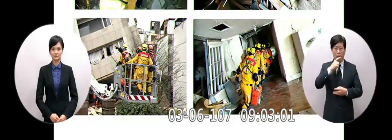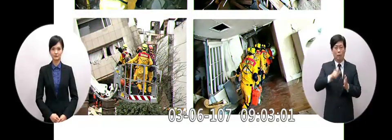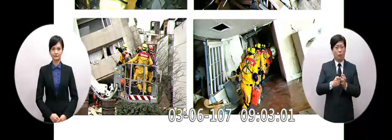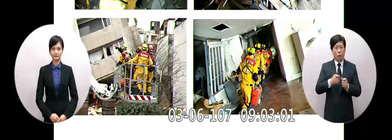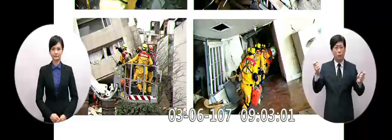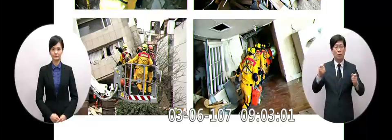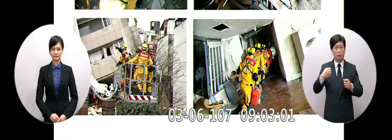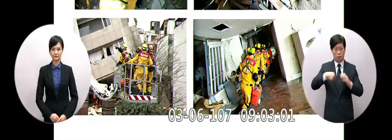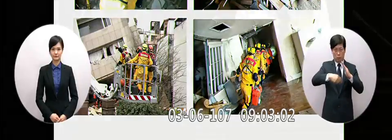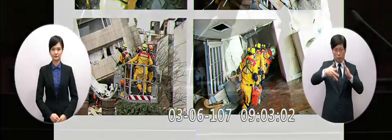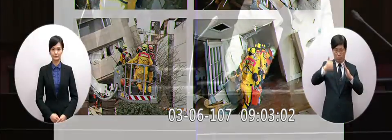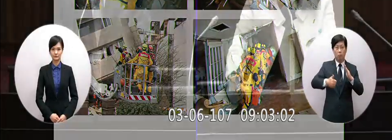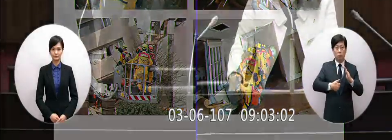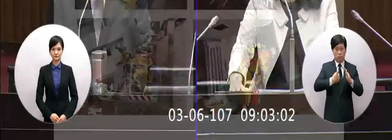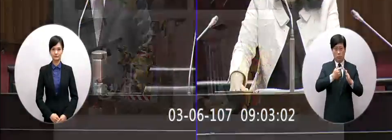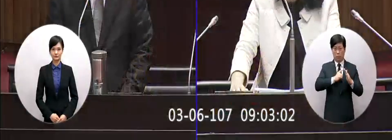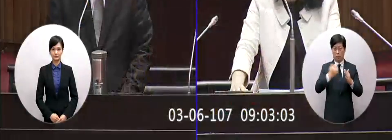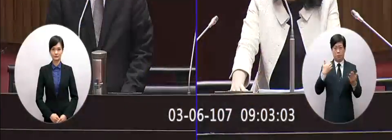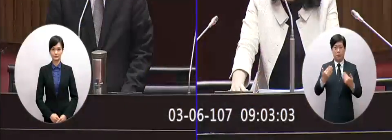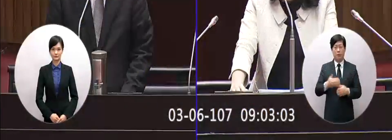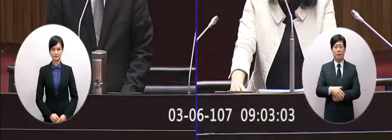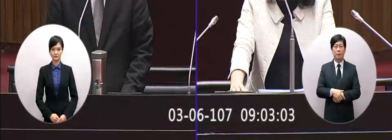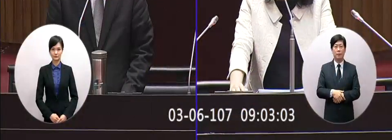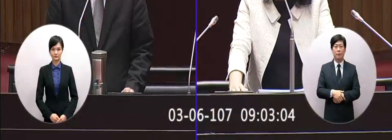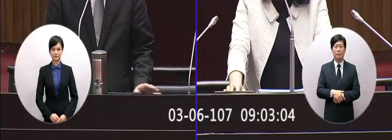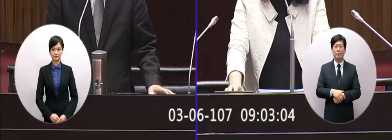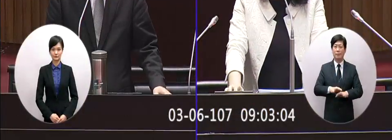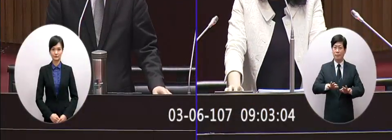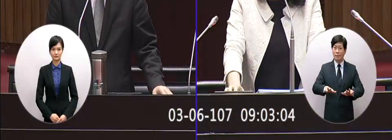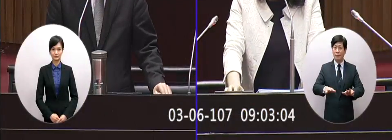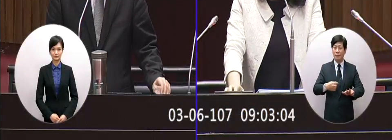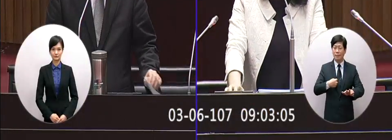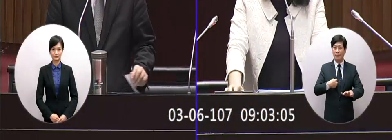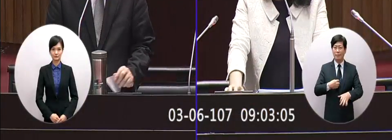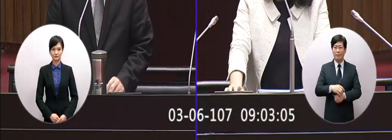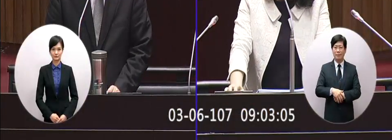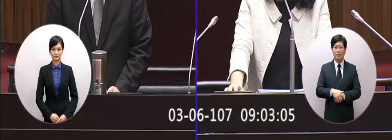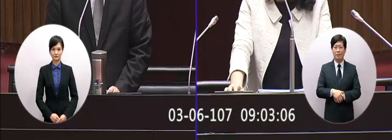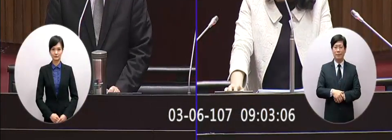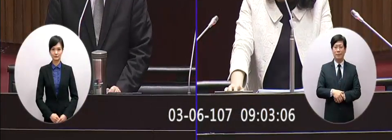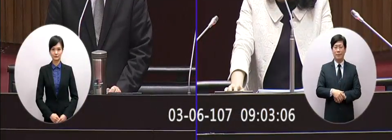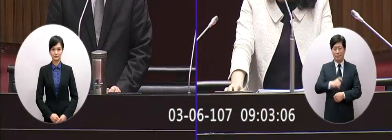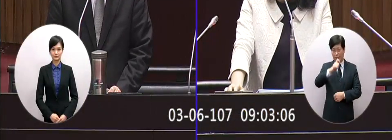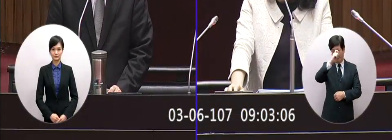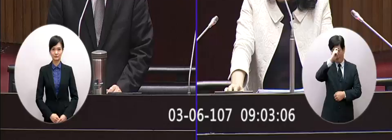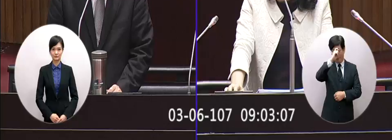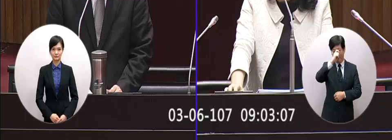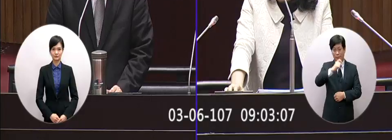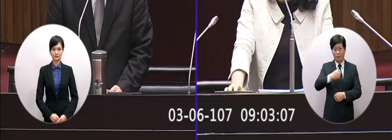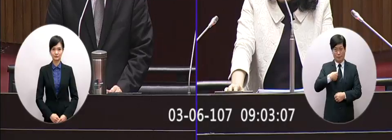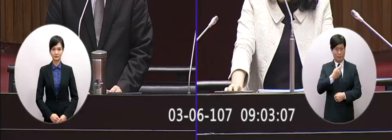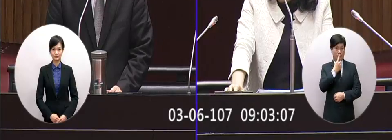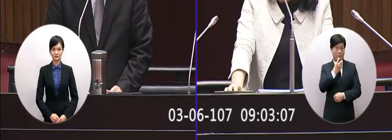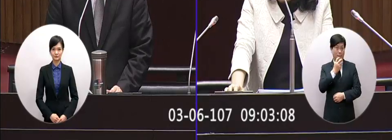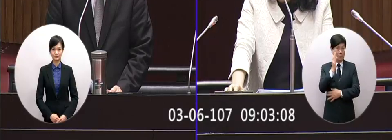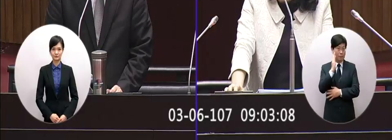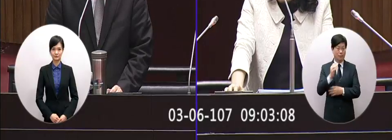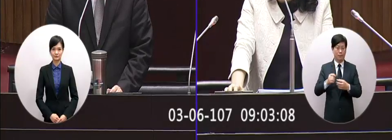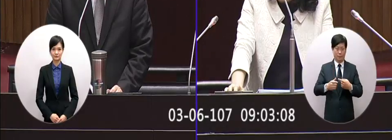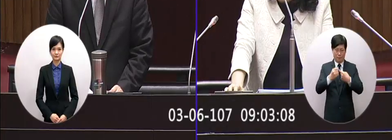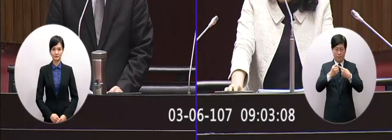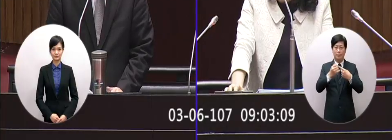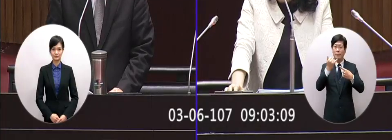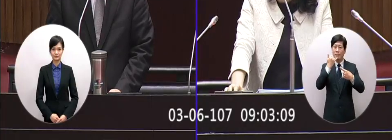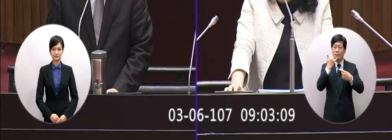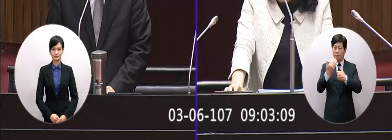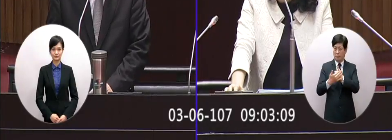程我们的院长都非常非常的清楚。所以在这里本席要希望我们中央第一个能